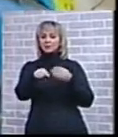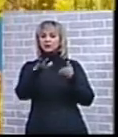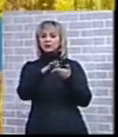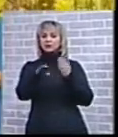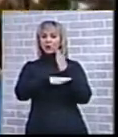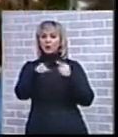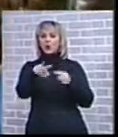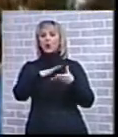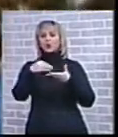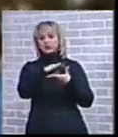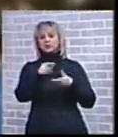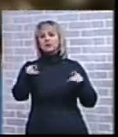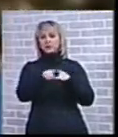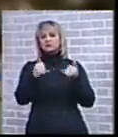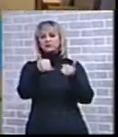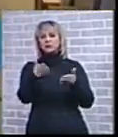благо обществу принести.